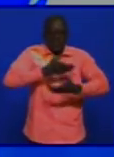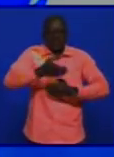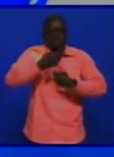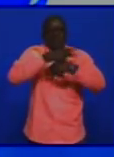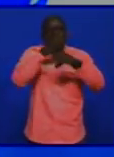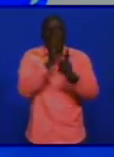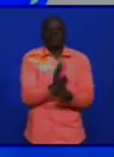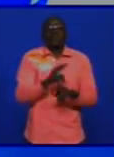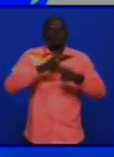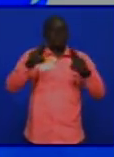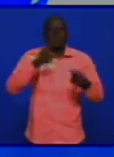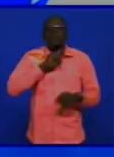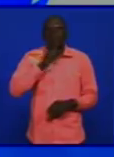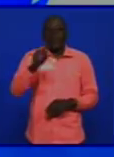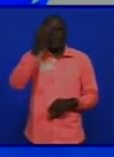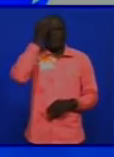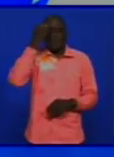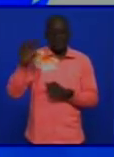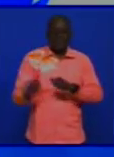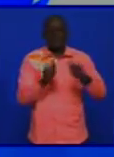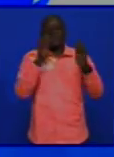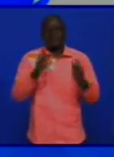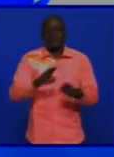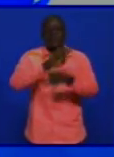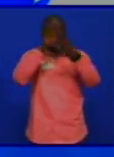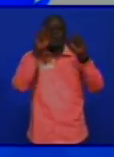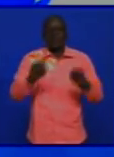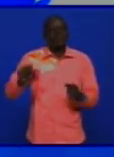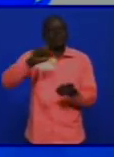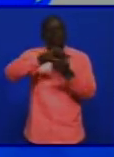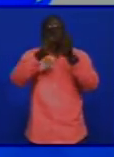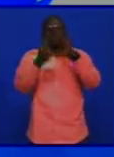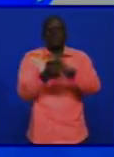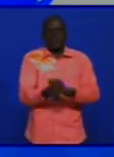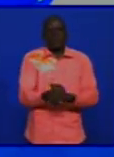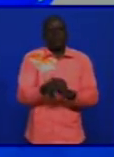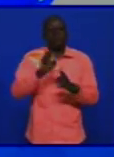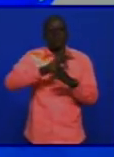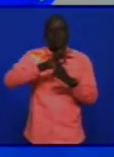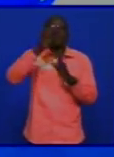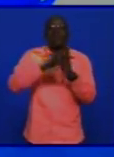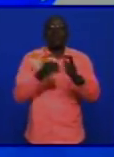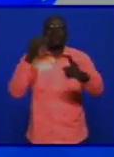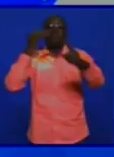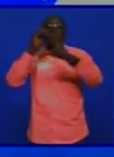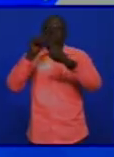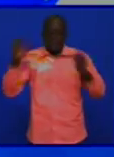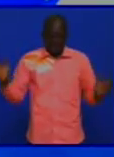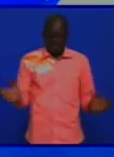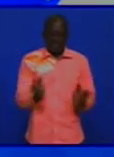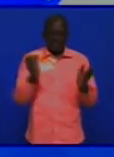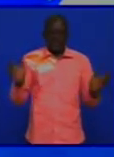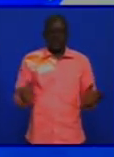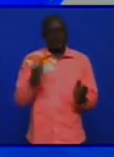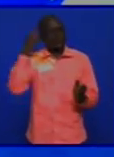pas toujours connu des acteurs et il est question de rectifier le tir. La formation vise surtout à encourager l'allaitement maternel